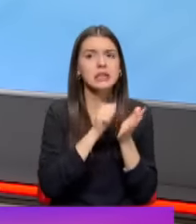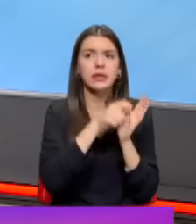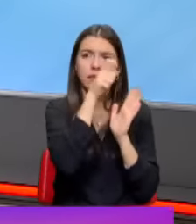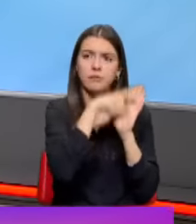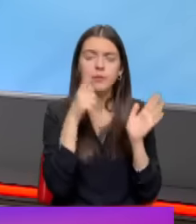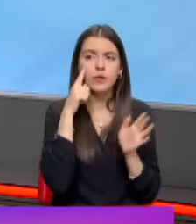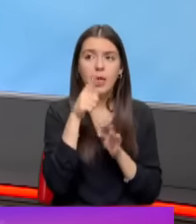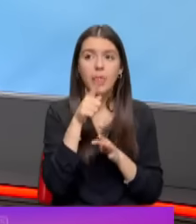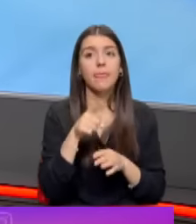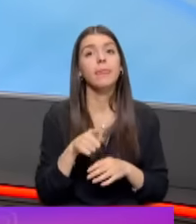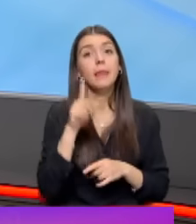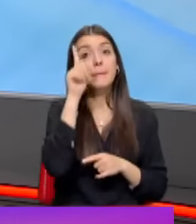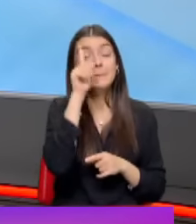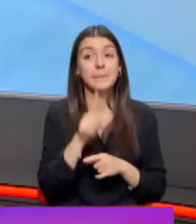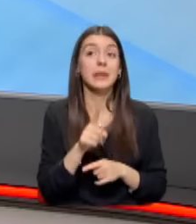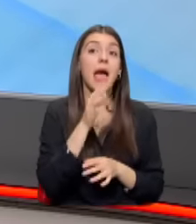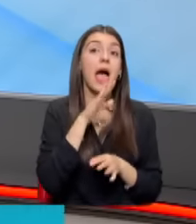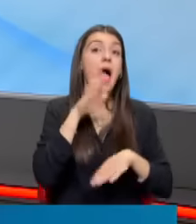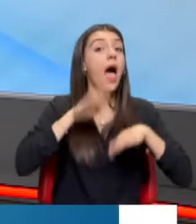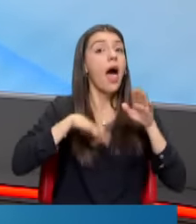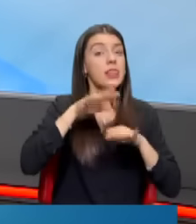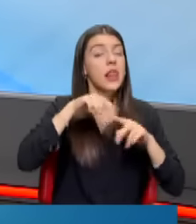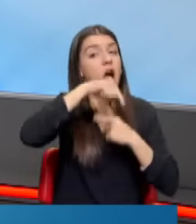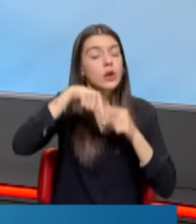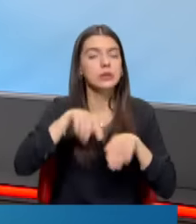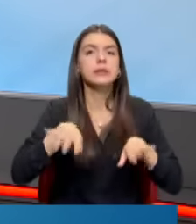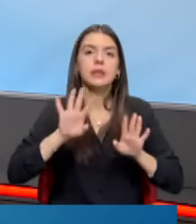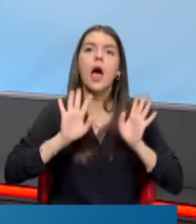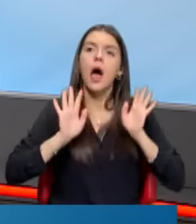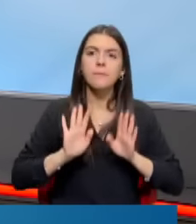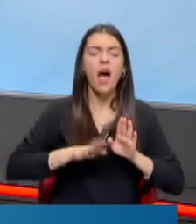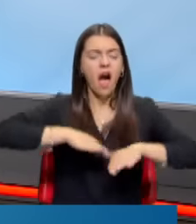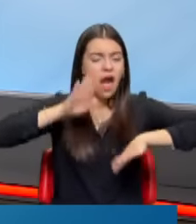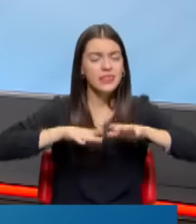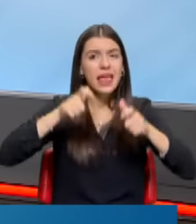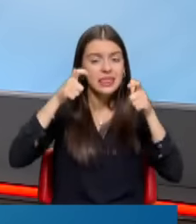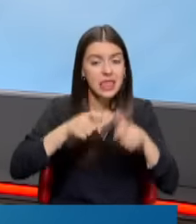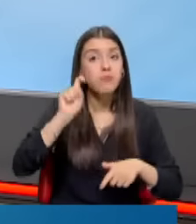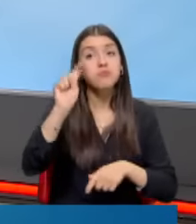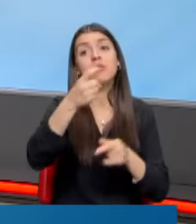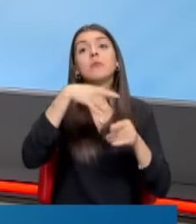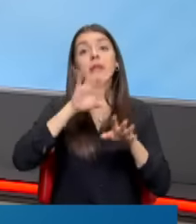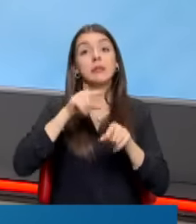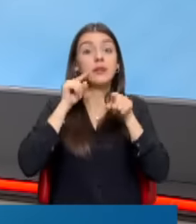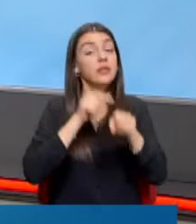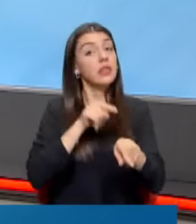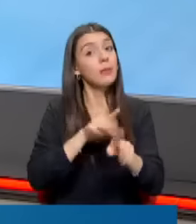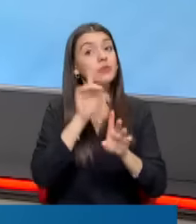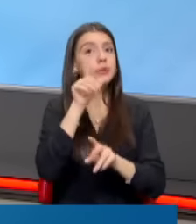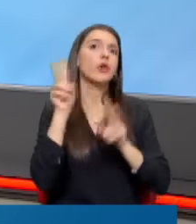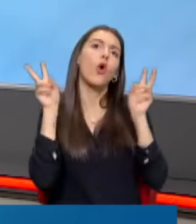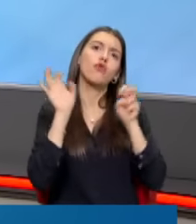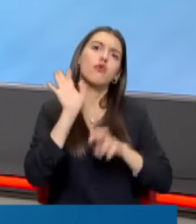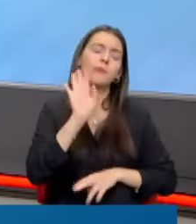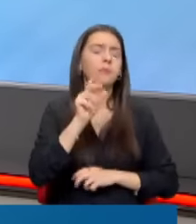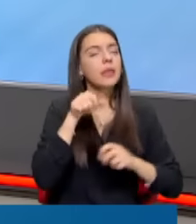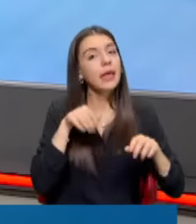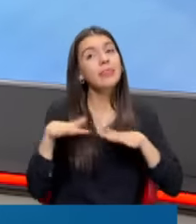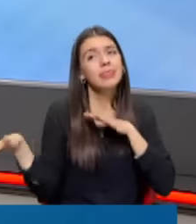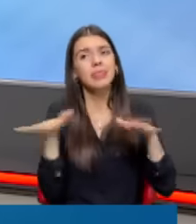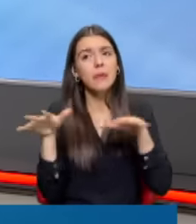defa ekrana taşıyacağımız bir adalet arayışı değil ama adalet yerini bulmadığı sürece peşini de bırakmayacağımız bir konu. Depremde